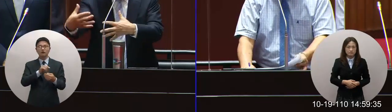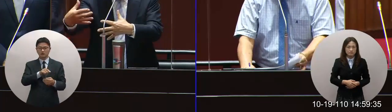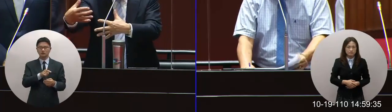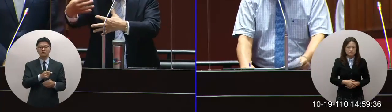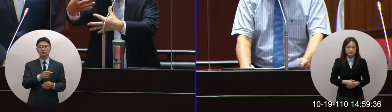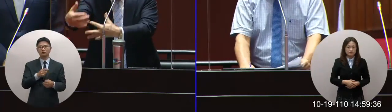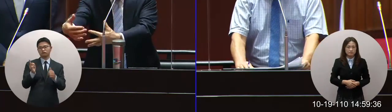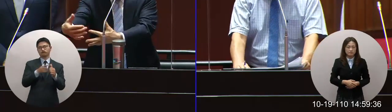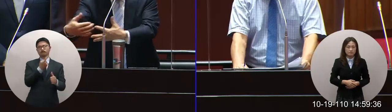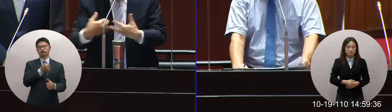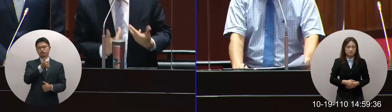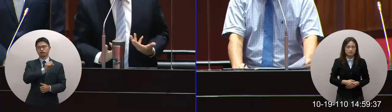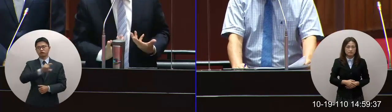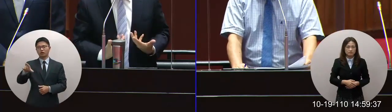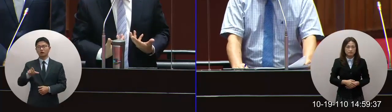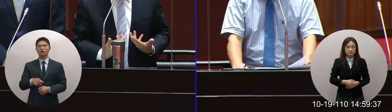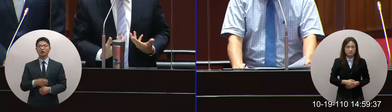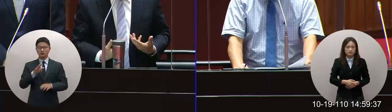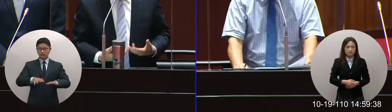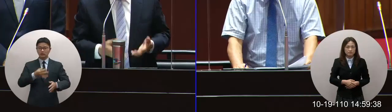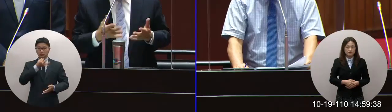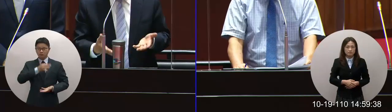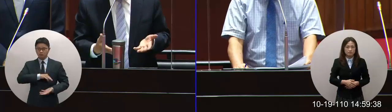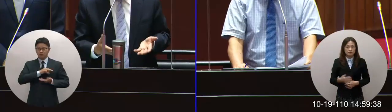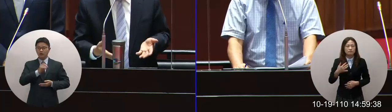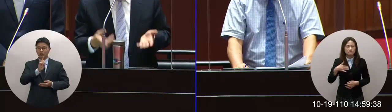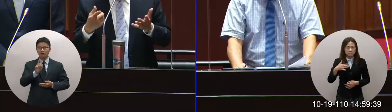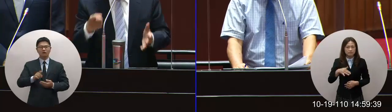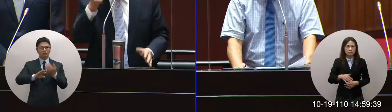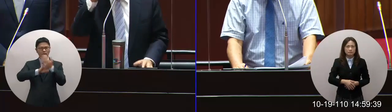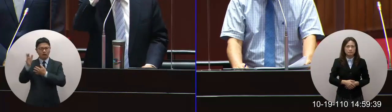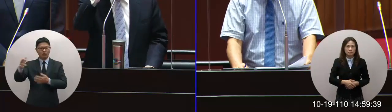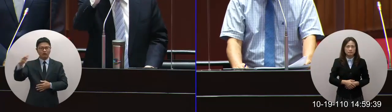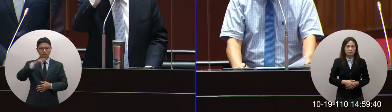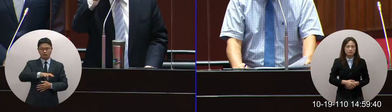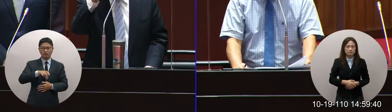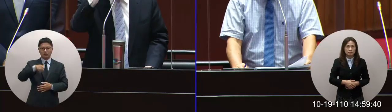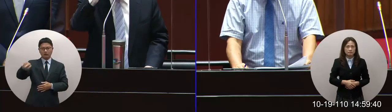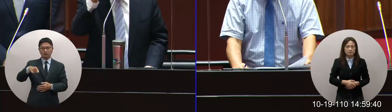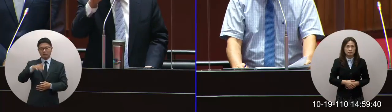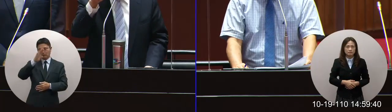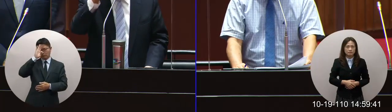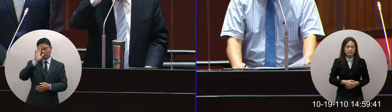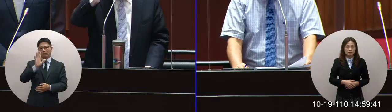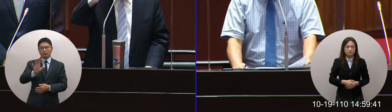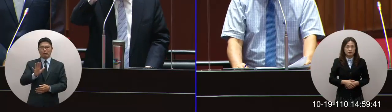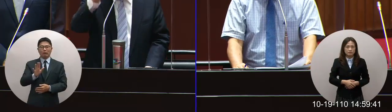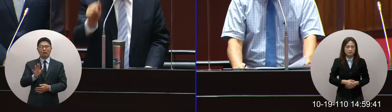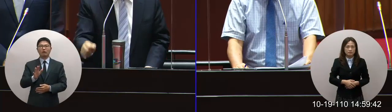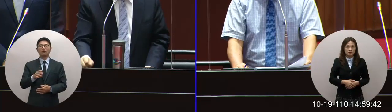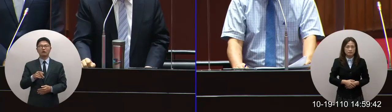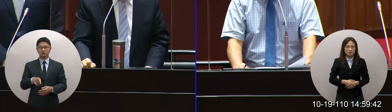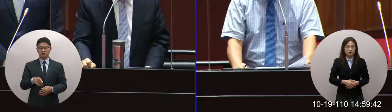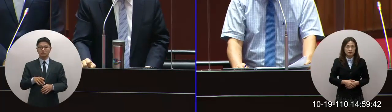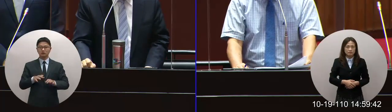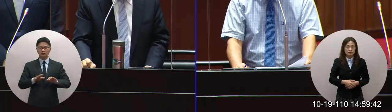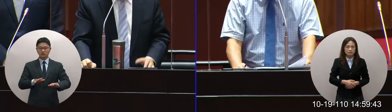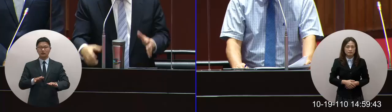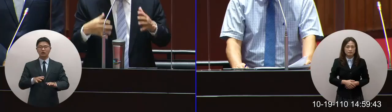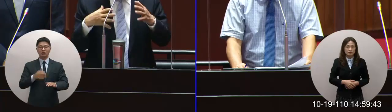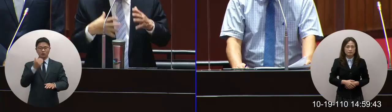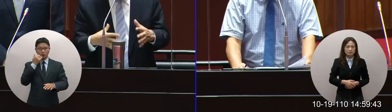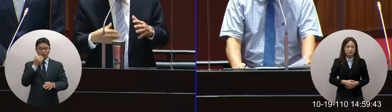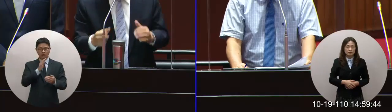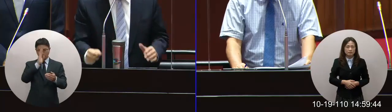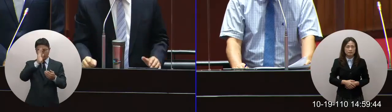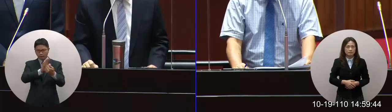是很怕从境外移入来的， 我了解， 反而你看那如果有什么破口啊，都是我们最紧张的，